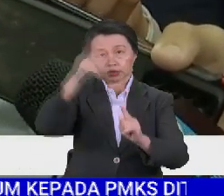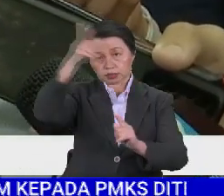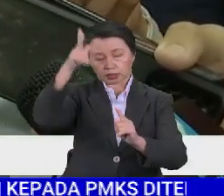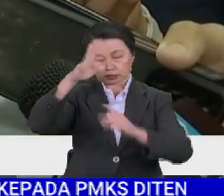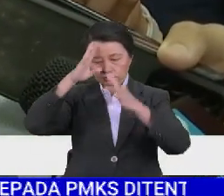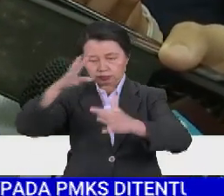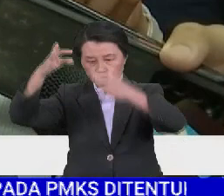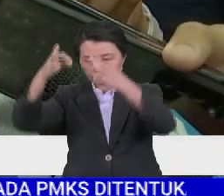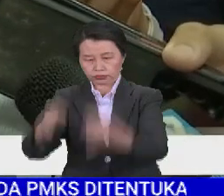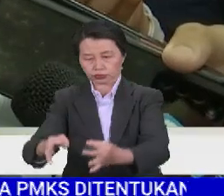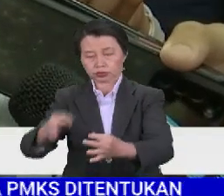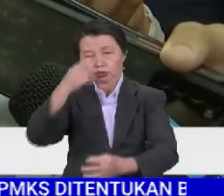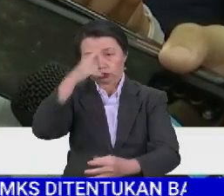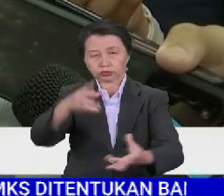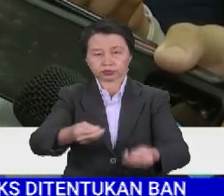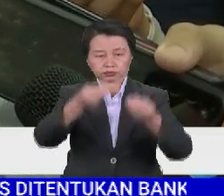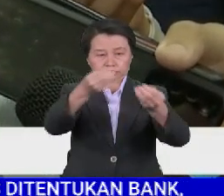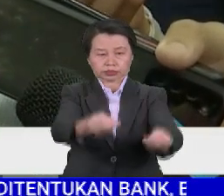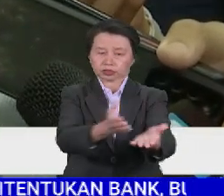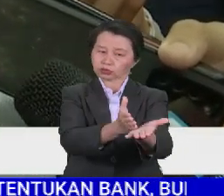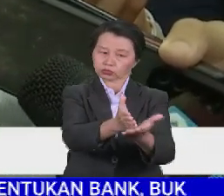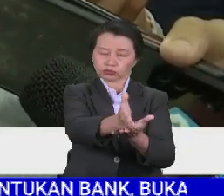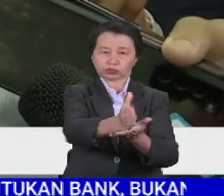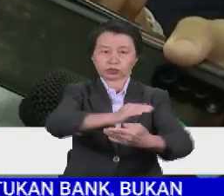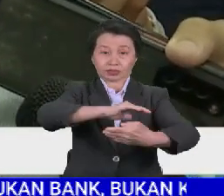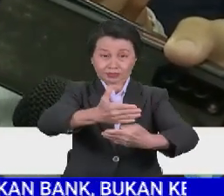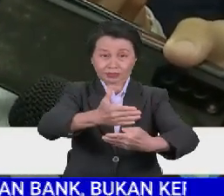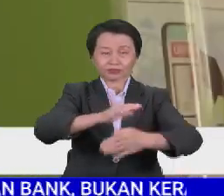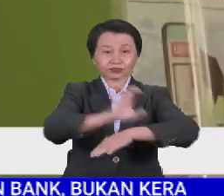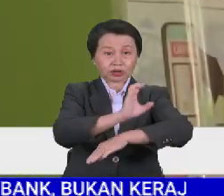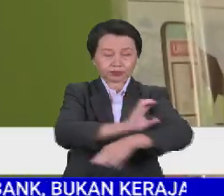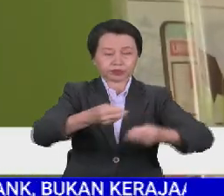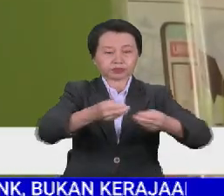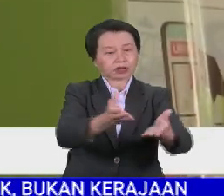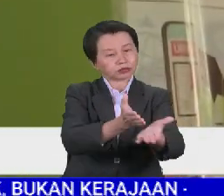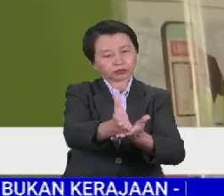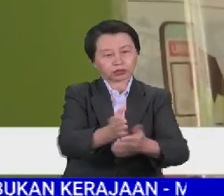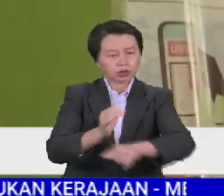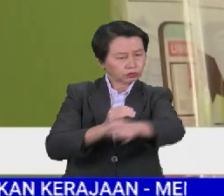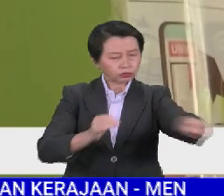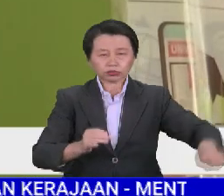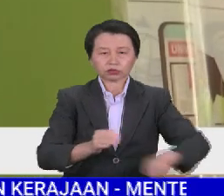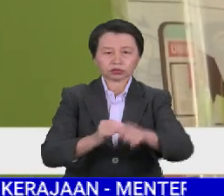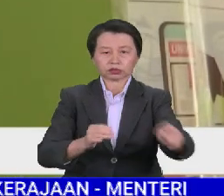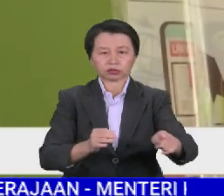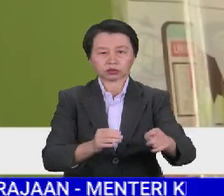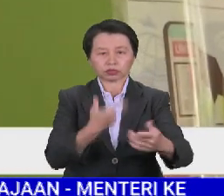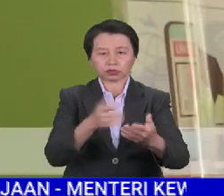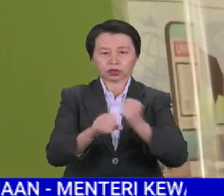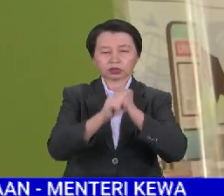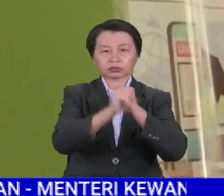keputusan untuk memberikan terus peranti siswa itu ramai yang kita memberi melalui